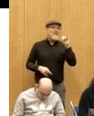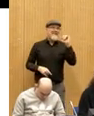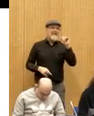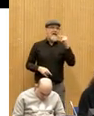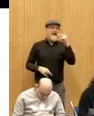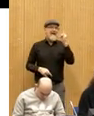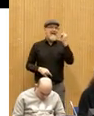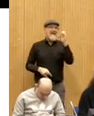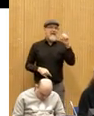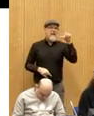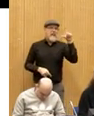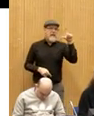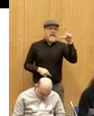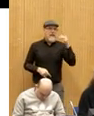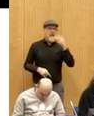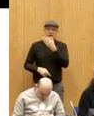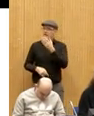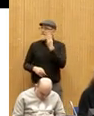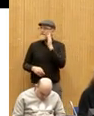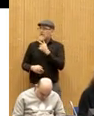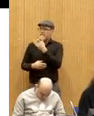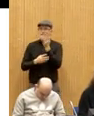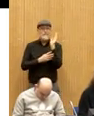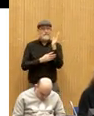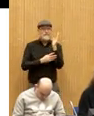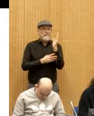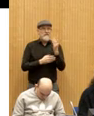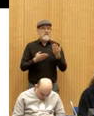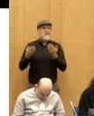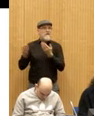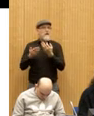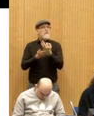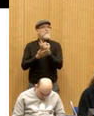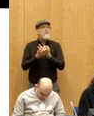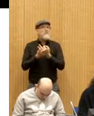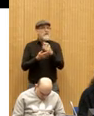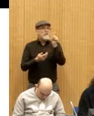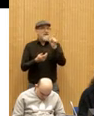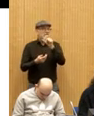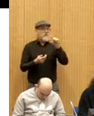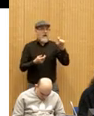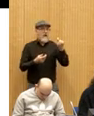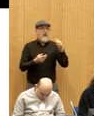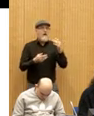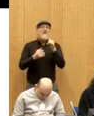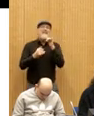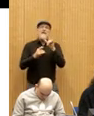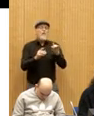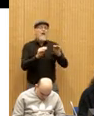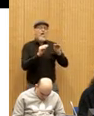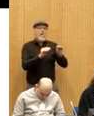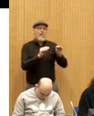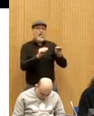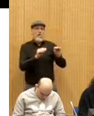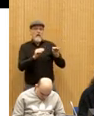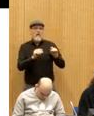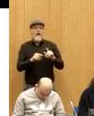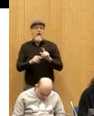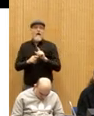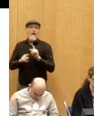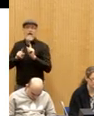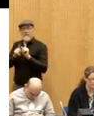Bildungsfachkräfte mittlerweile nicht nur Lehre machen an Hochschulen für ganz unterschiedliche Zielgruppen, sondern auch den Bereich Forschung